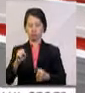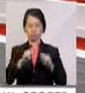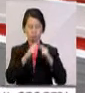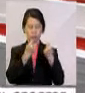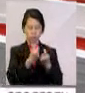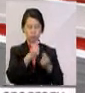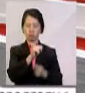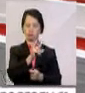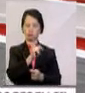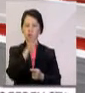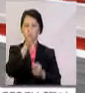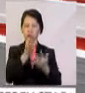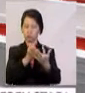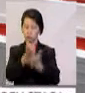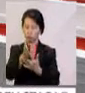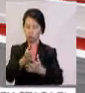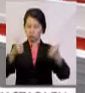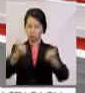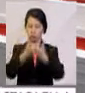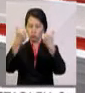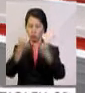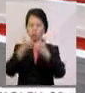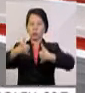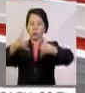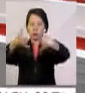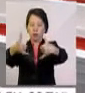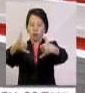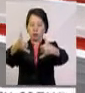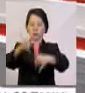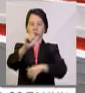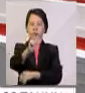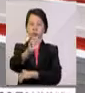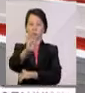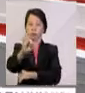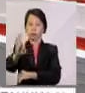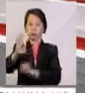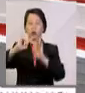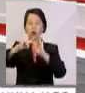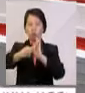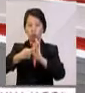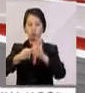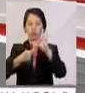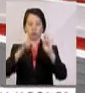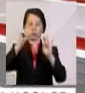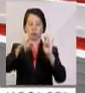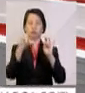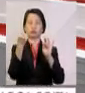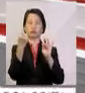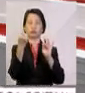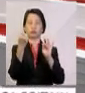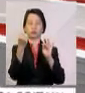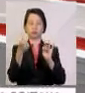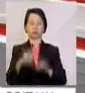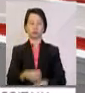Hoe bakal mengharungi saingan Piala Suzuki AFF yang akan bermula pada 8 November.